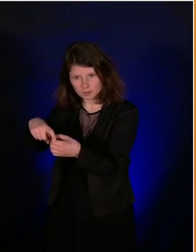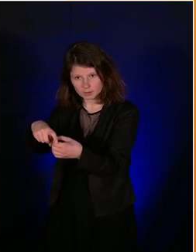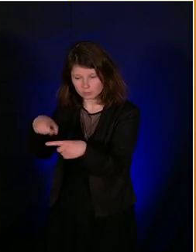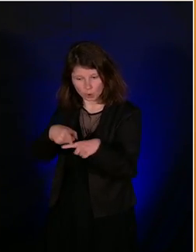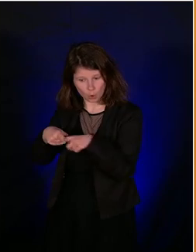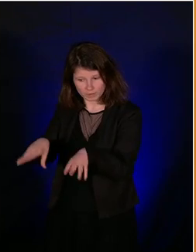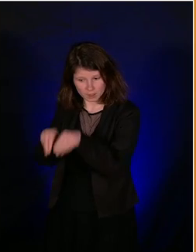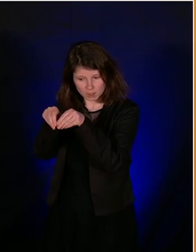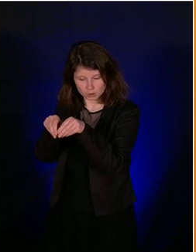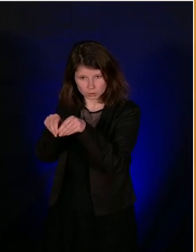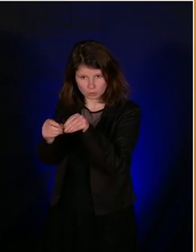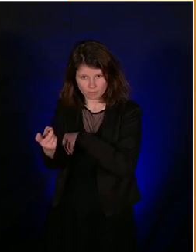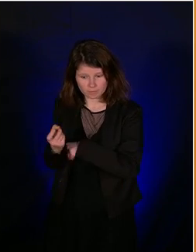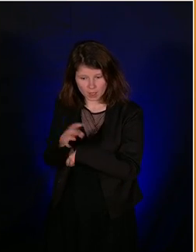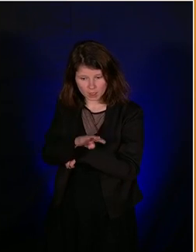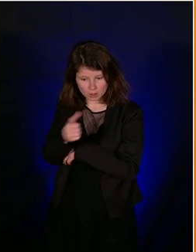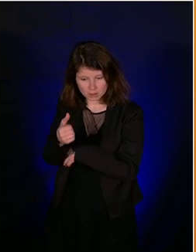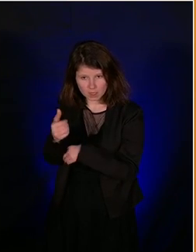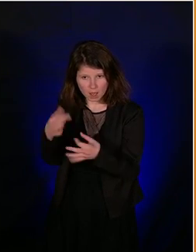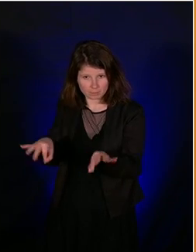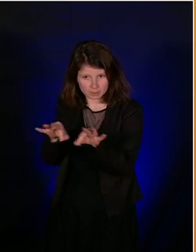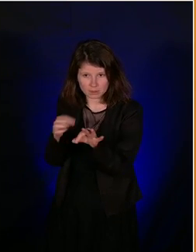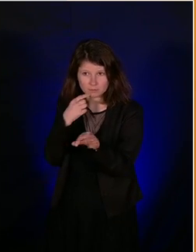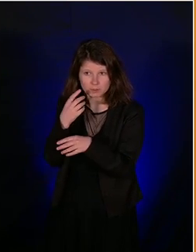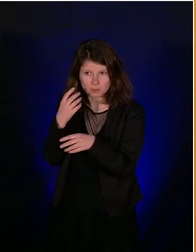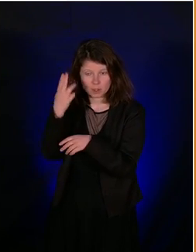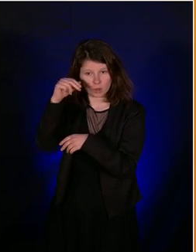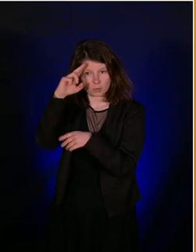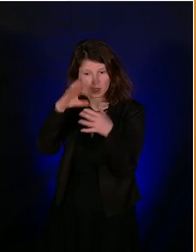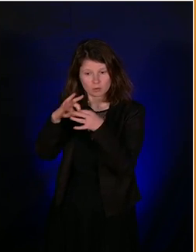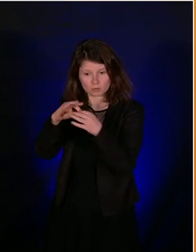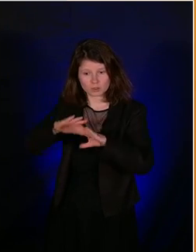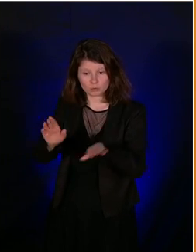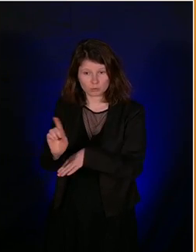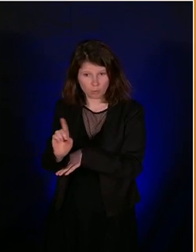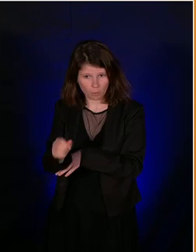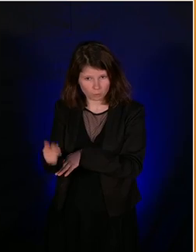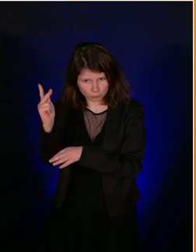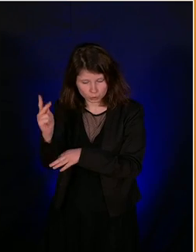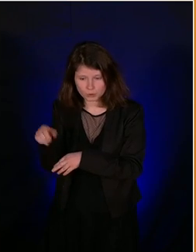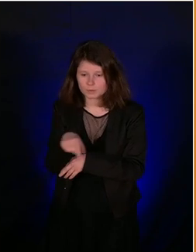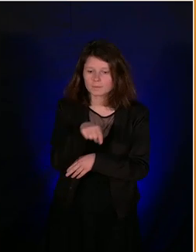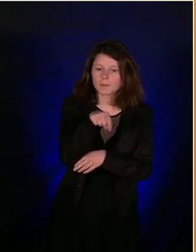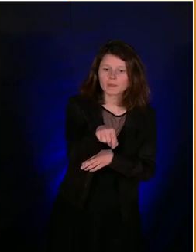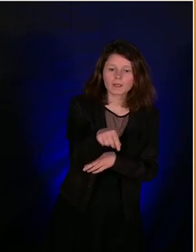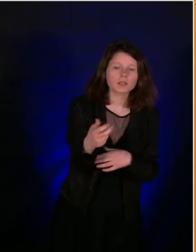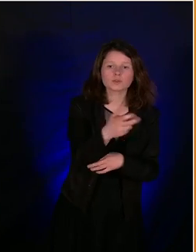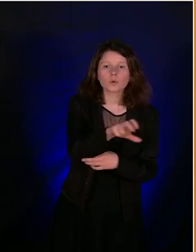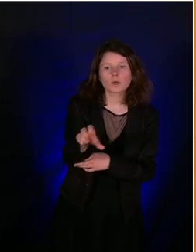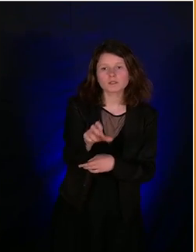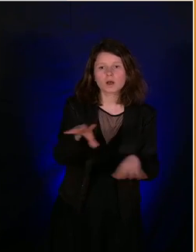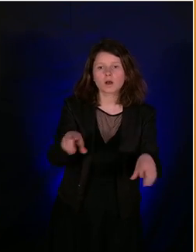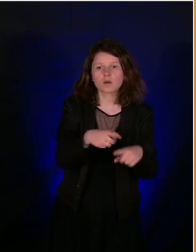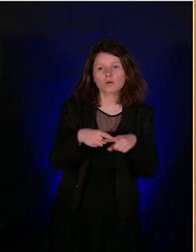de 41 pays donc ça va largement de de l'Union européenne d'ailleurs et puis la CSI c'est 300 confédérations affiliées dans